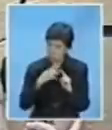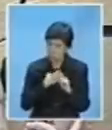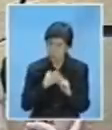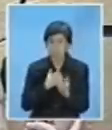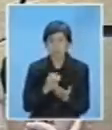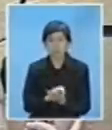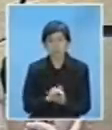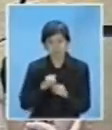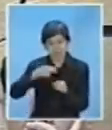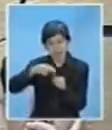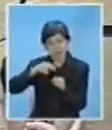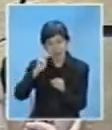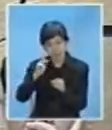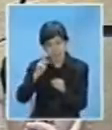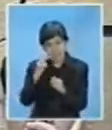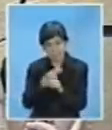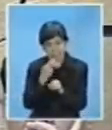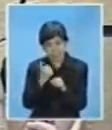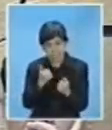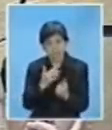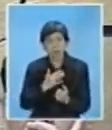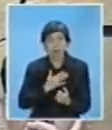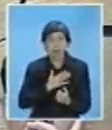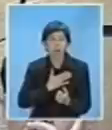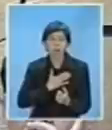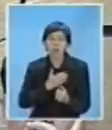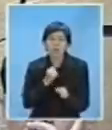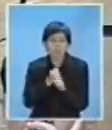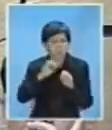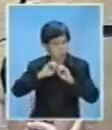นำแก๊สมาใช้เนี่ยเราควรจะต้องทำอย่